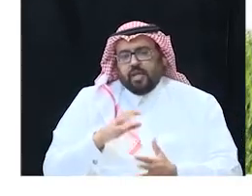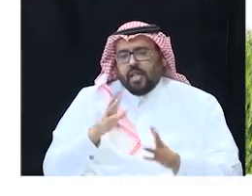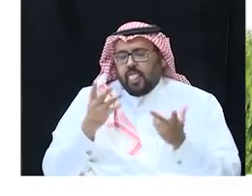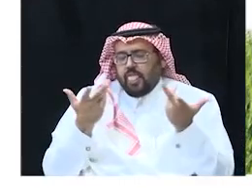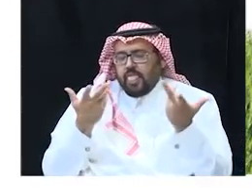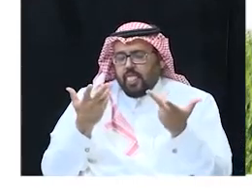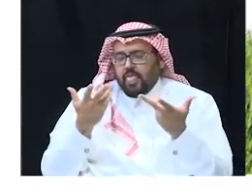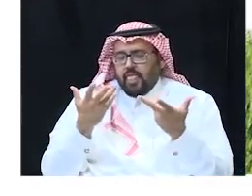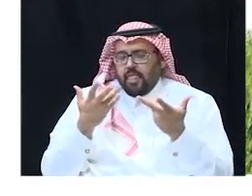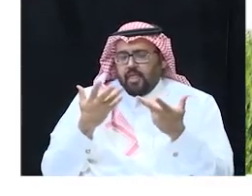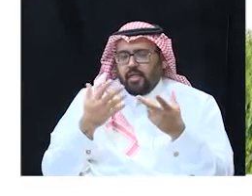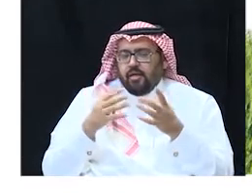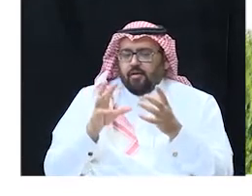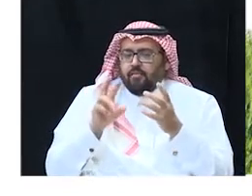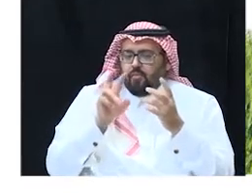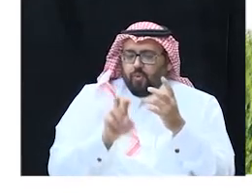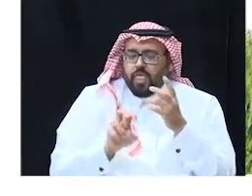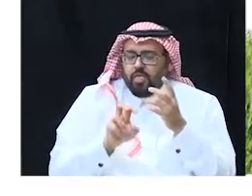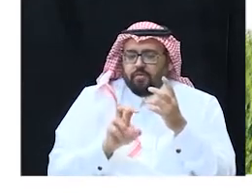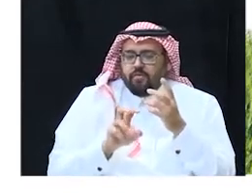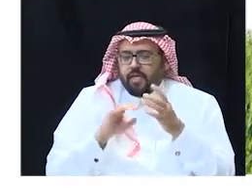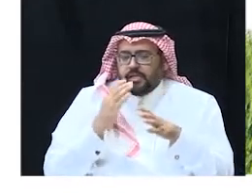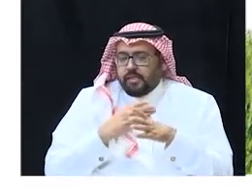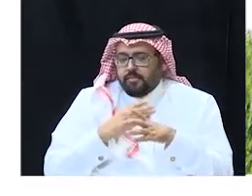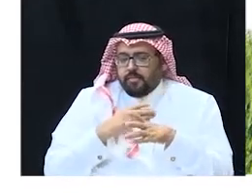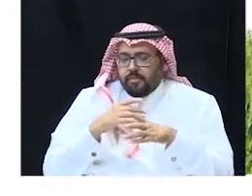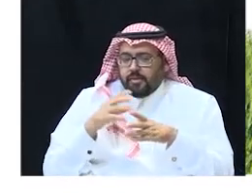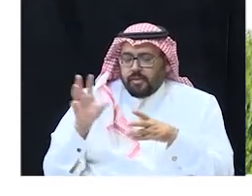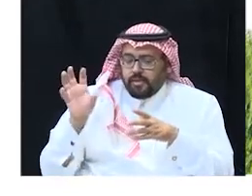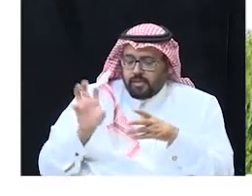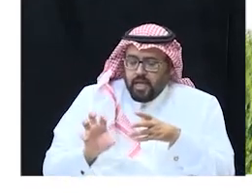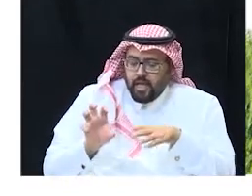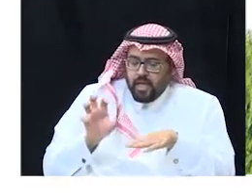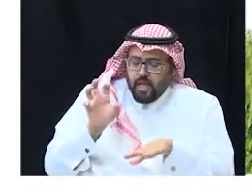ماذا يحدث لهذه الكرة؟